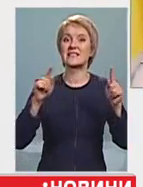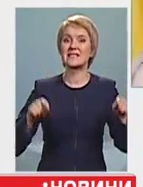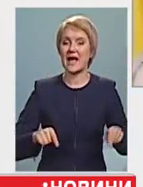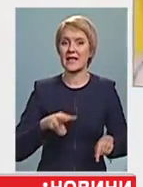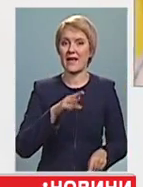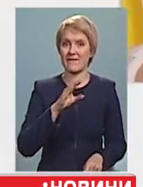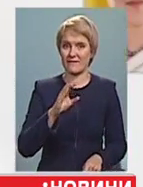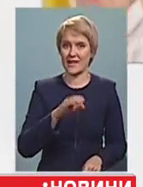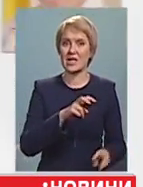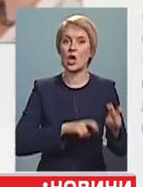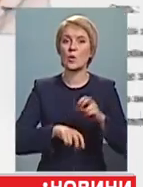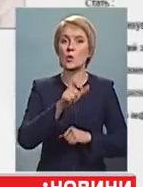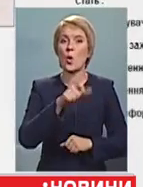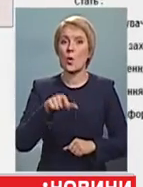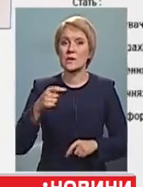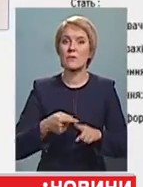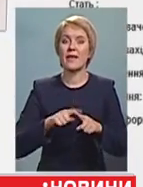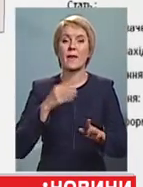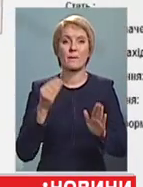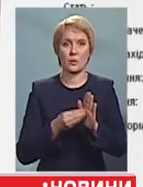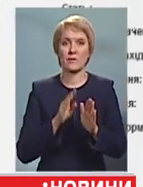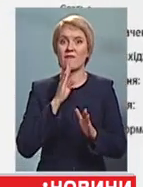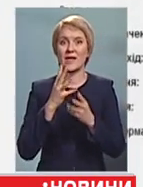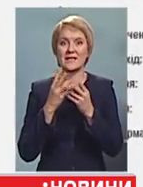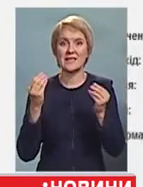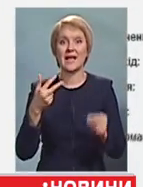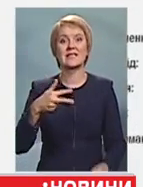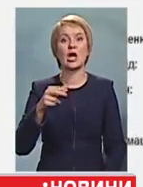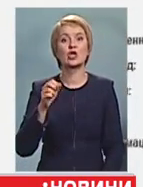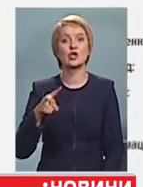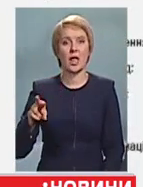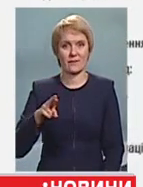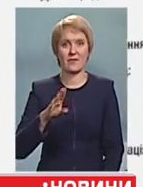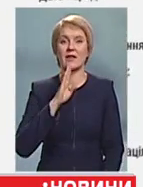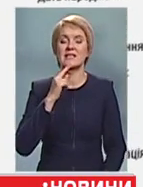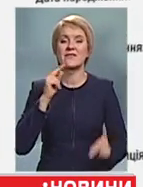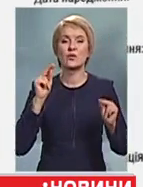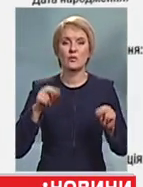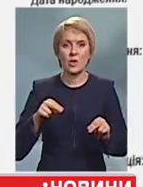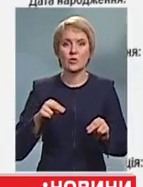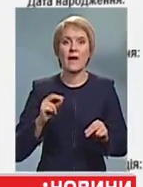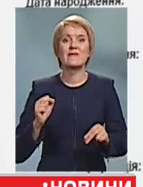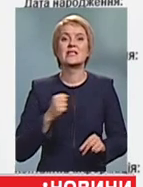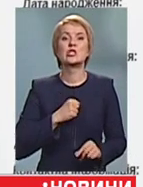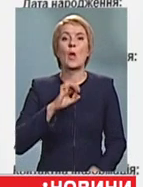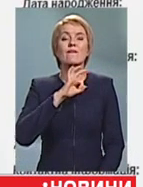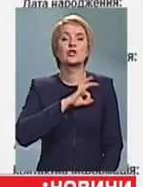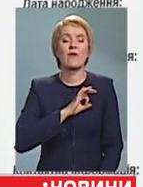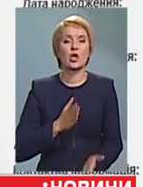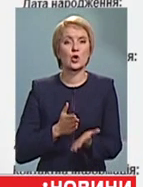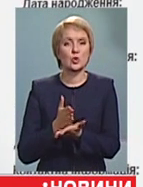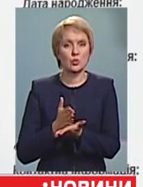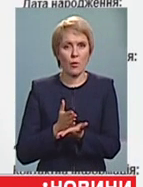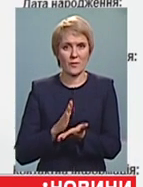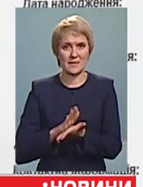правоохоронців, Ульянченко зникла з їхнього поля зору 30 червня. Колишні чиновниці закидають зловживання службовим становищем та привласнення